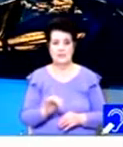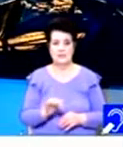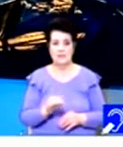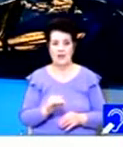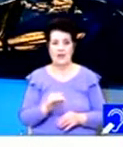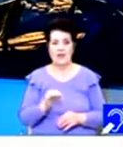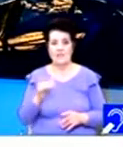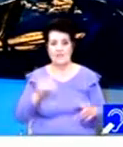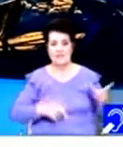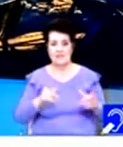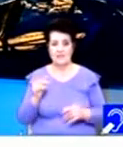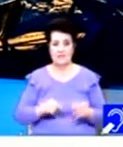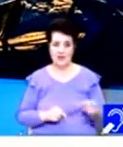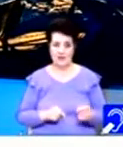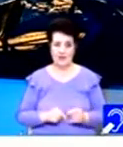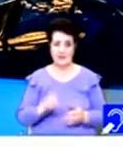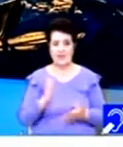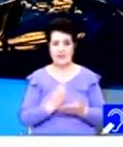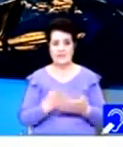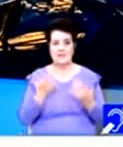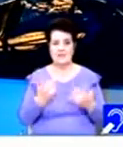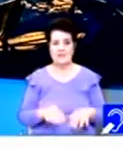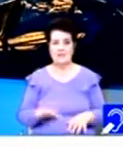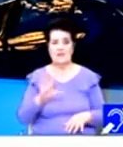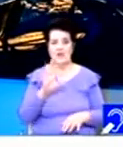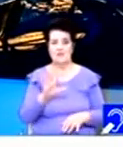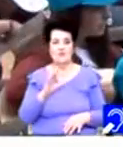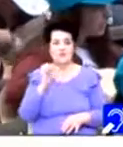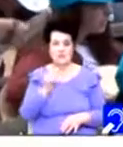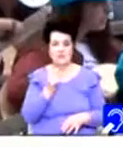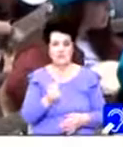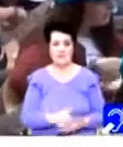Dincă. Festivalul Chitar Meeting este deja la a 5-a ediție.